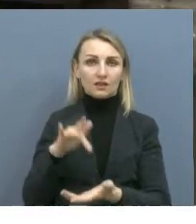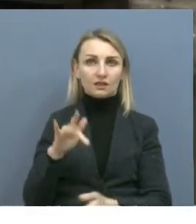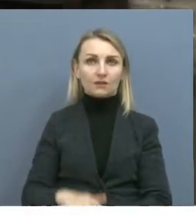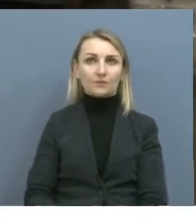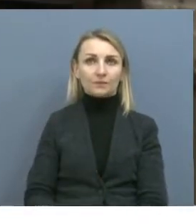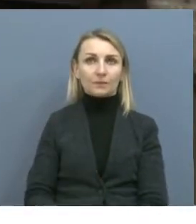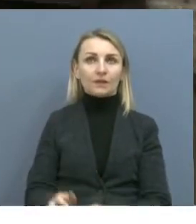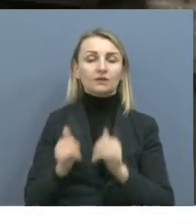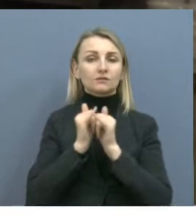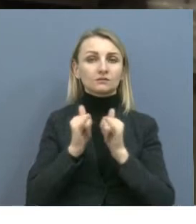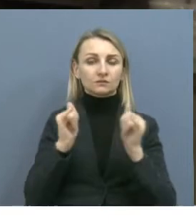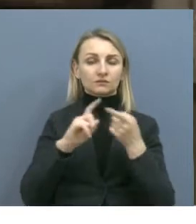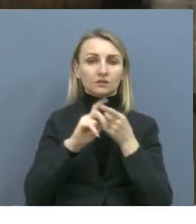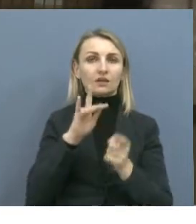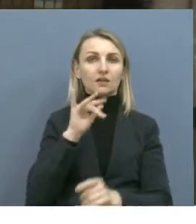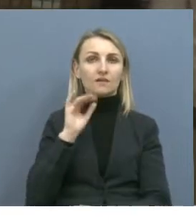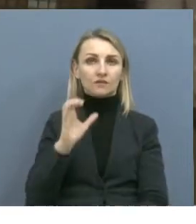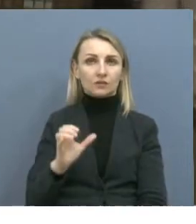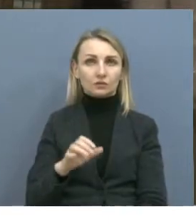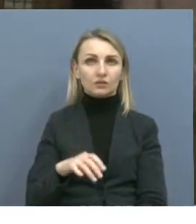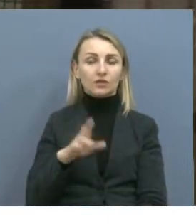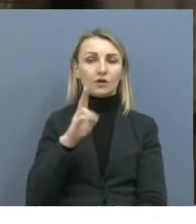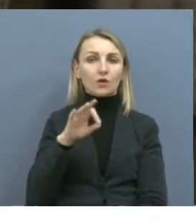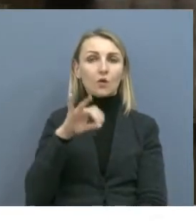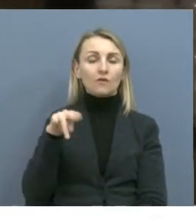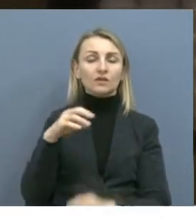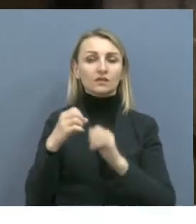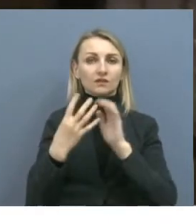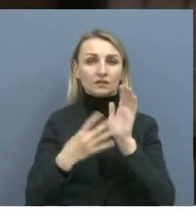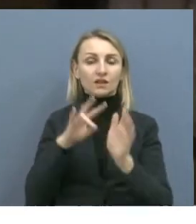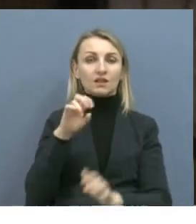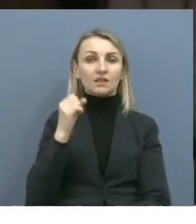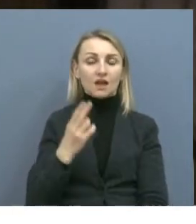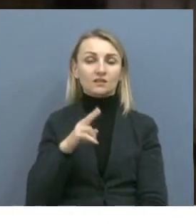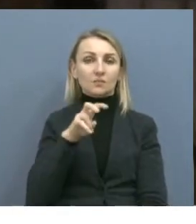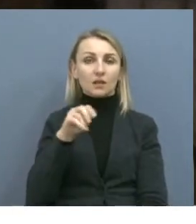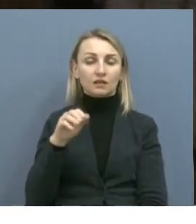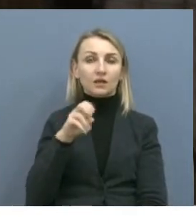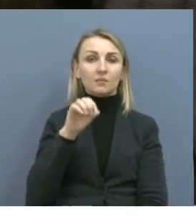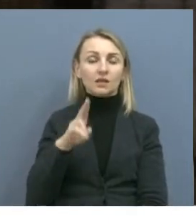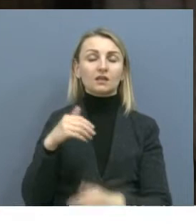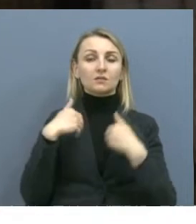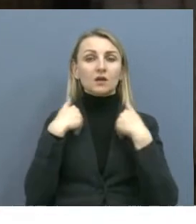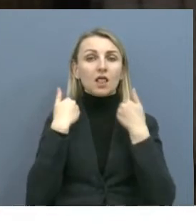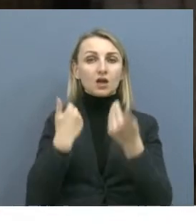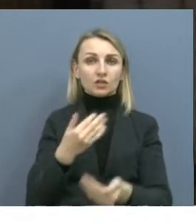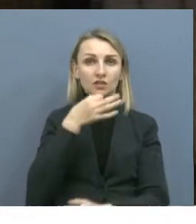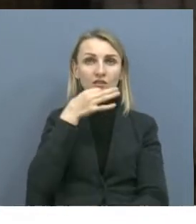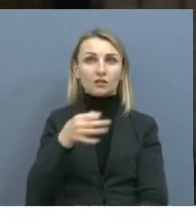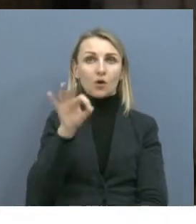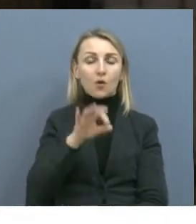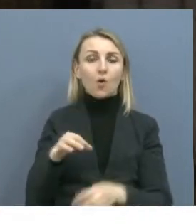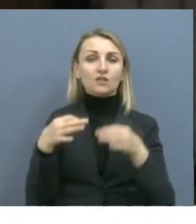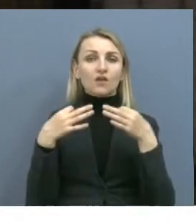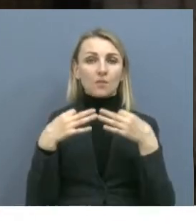с распространением коронавирусной инфекции или COVID-19 Национальная палата «Атамикен» выдвинула предложение об освобождении